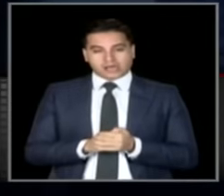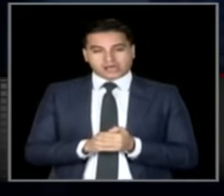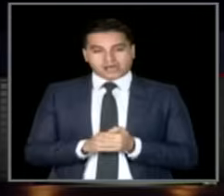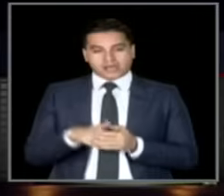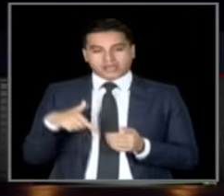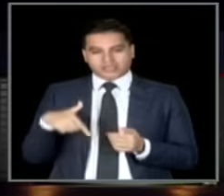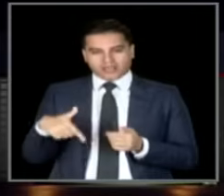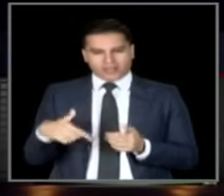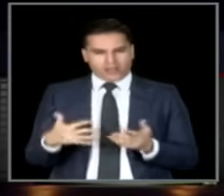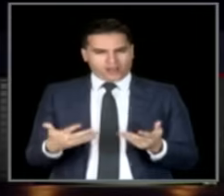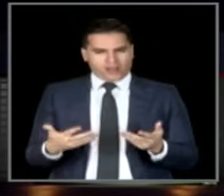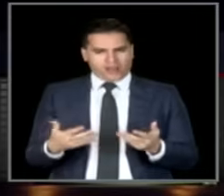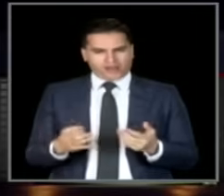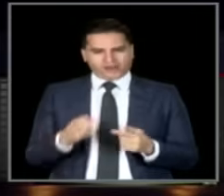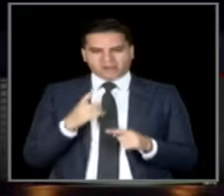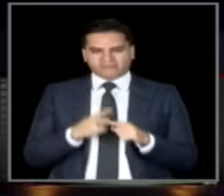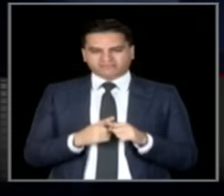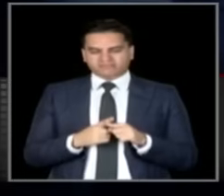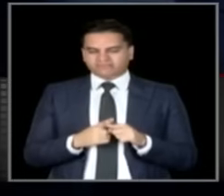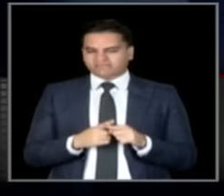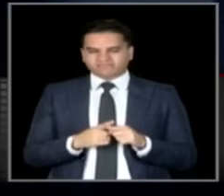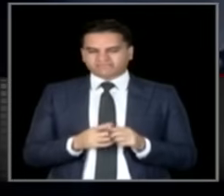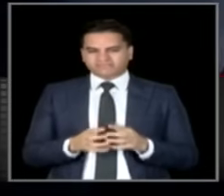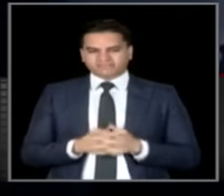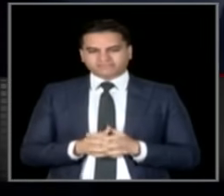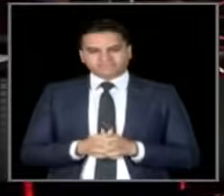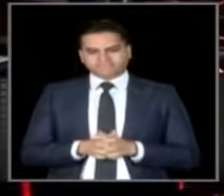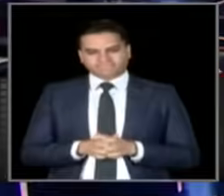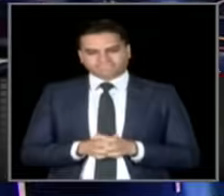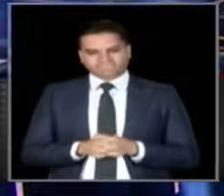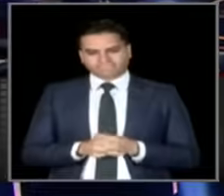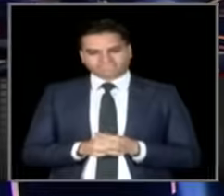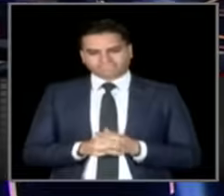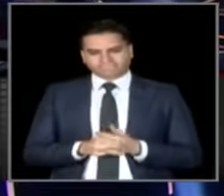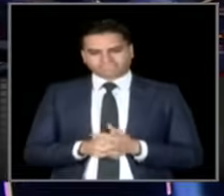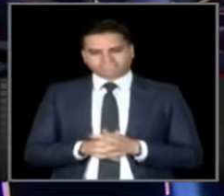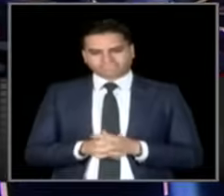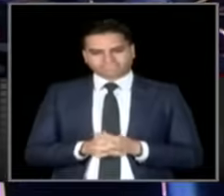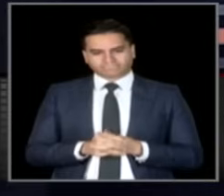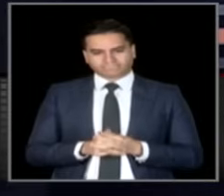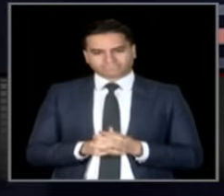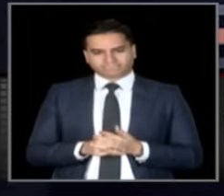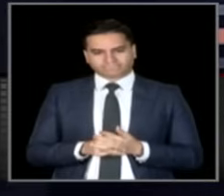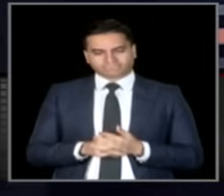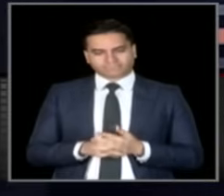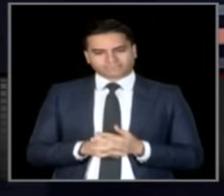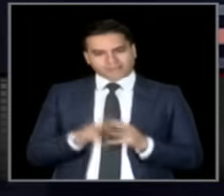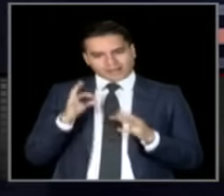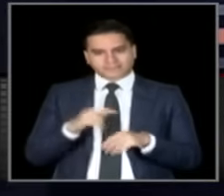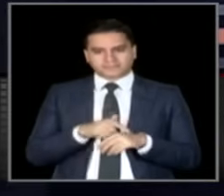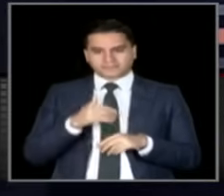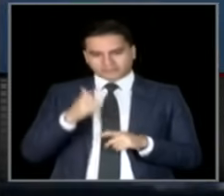6. 6 إجابة خاطئة. مستعجل ليه؟ لازم أديها